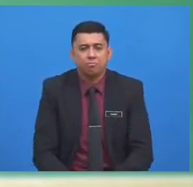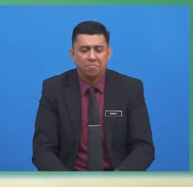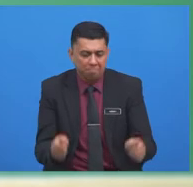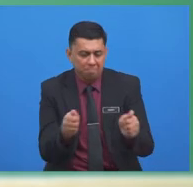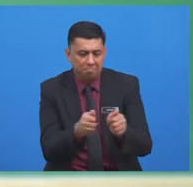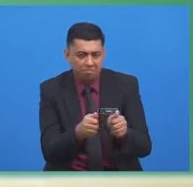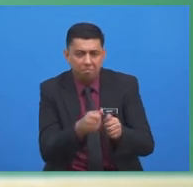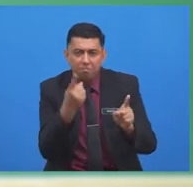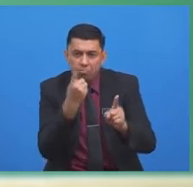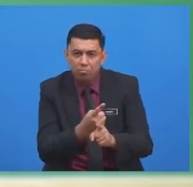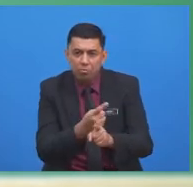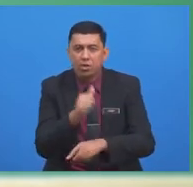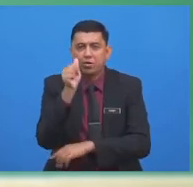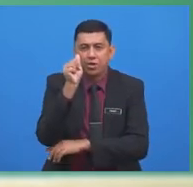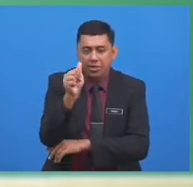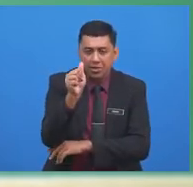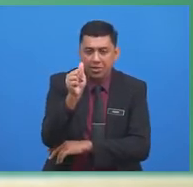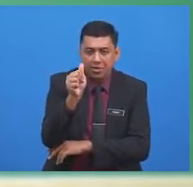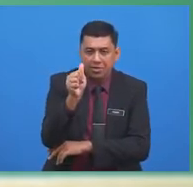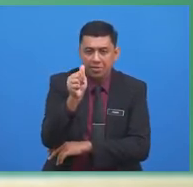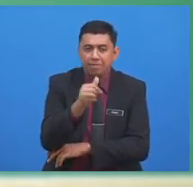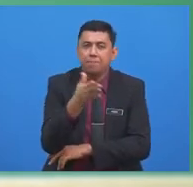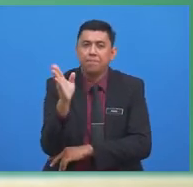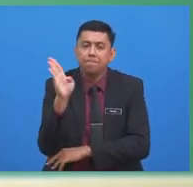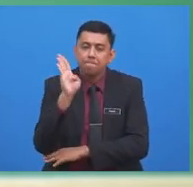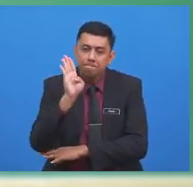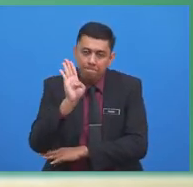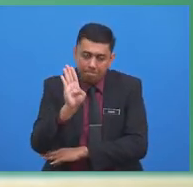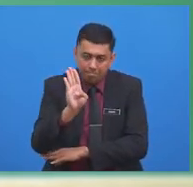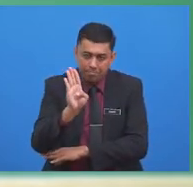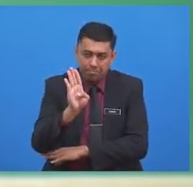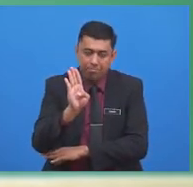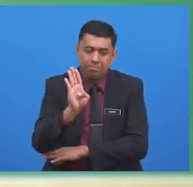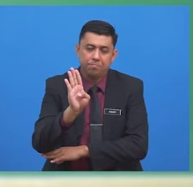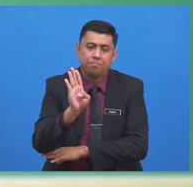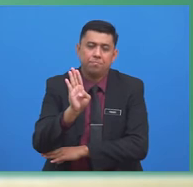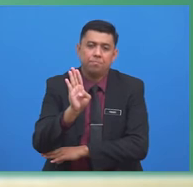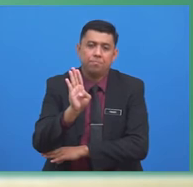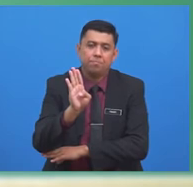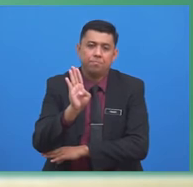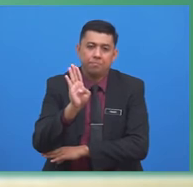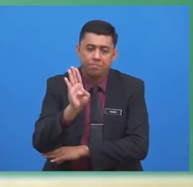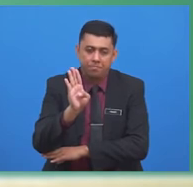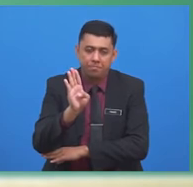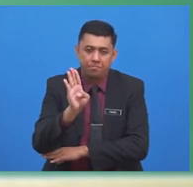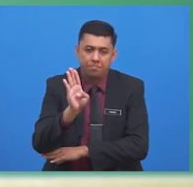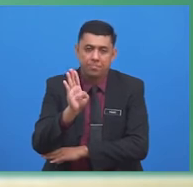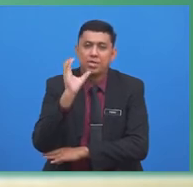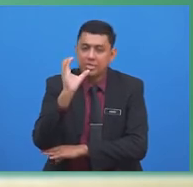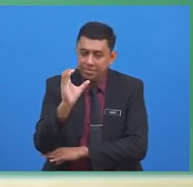yang berikut. A. Gua Batu Kapur, aktiviti pelancongan. Regolit, aktiviti